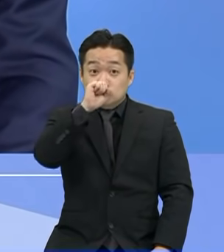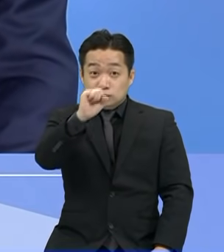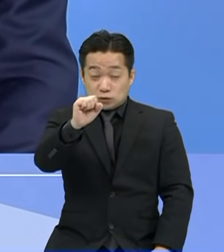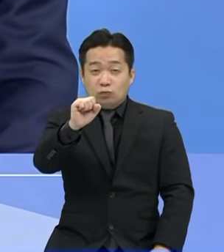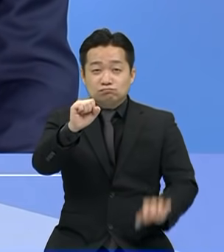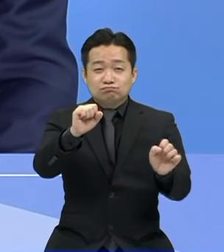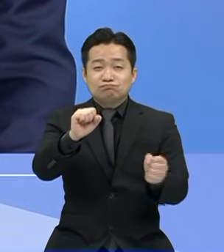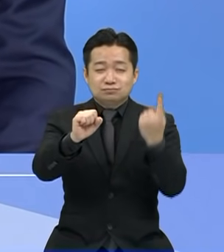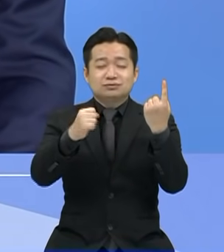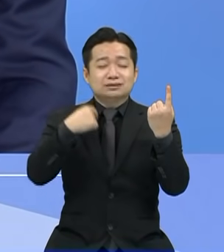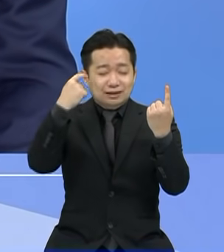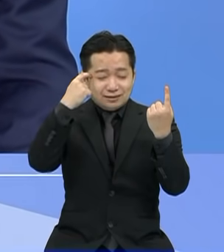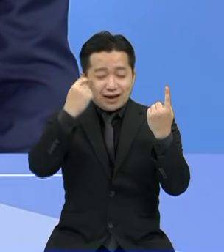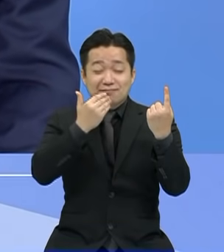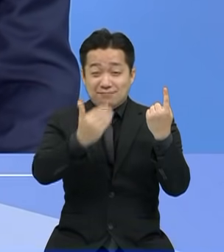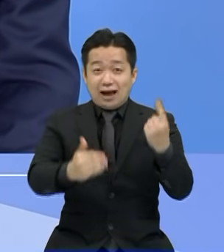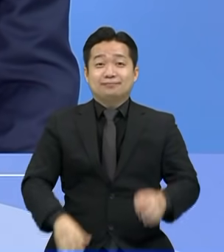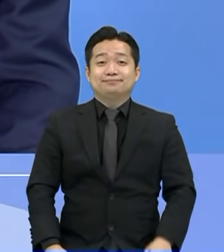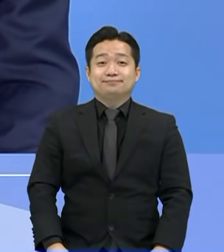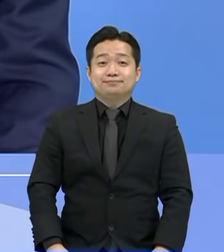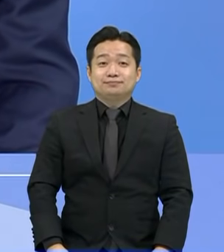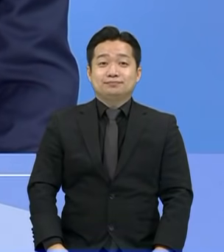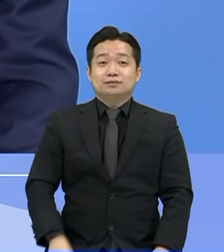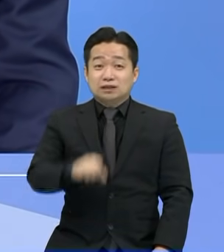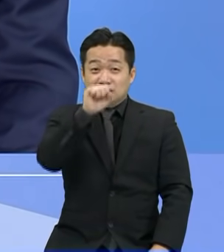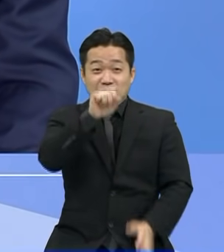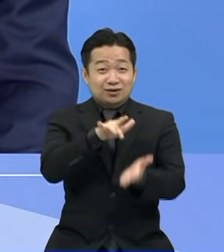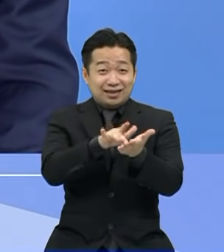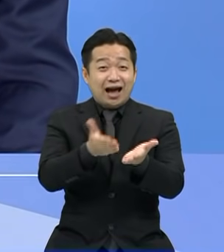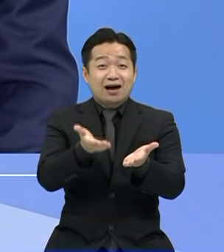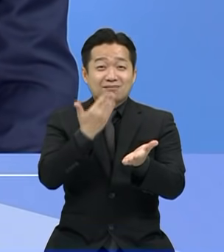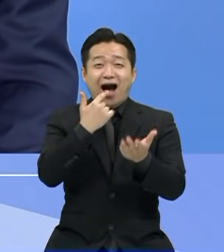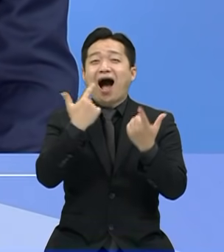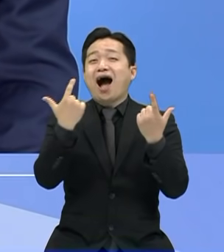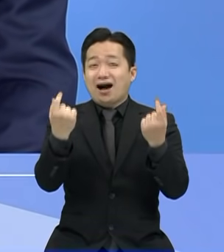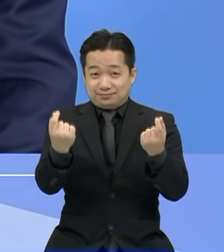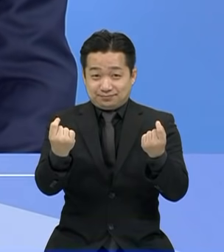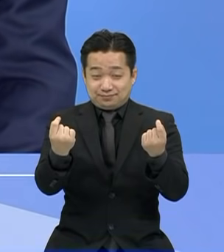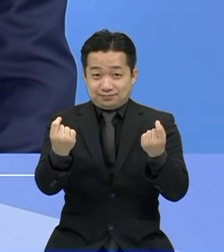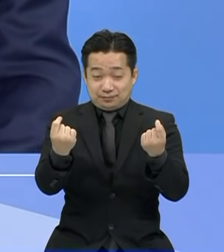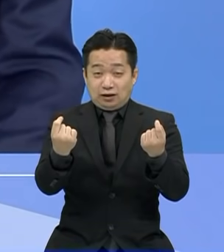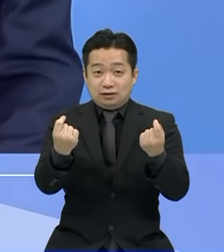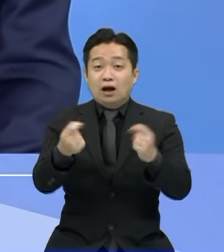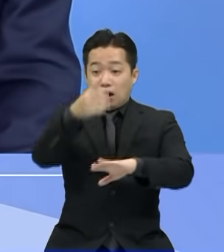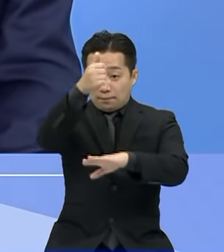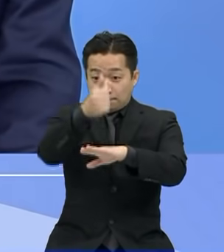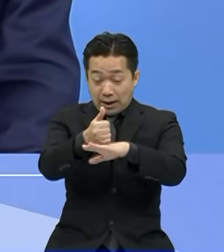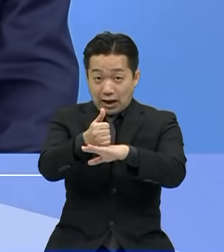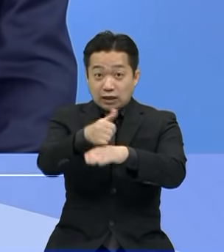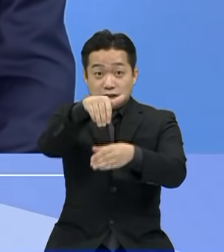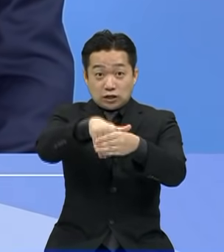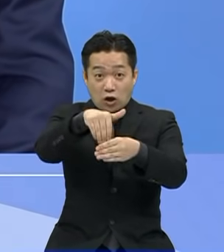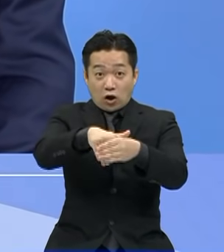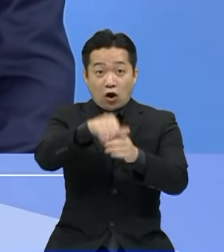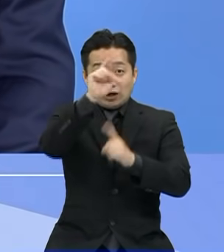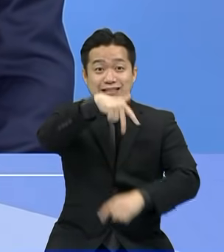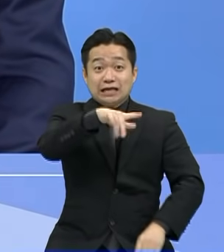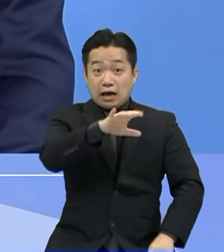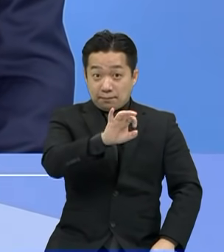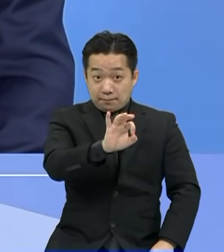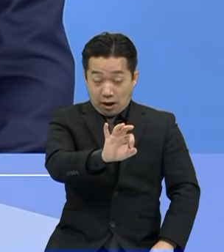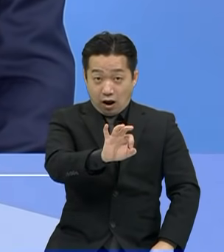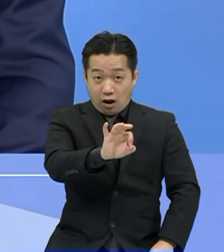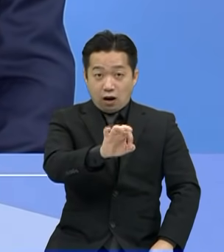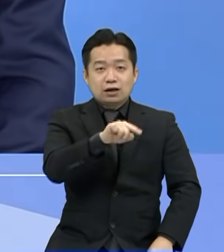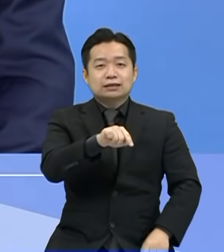될 수 있겠다 이렇게 생각합니다. 좋은 약이 될 거란 말씀을 주셨는데 본선에서 네. 이재명 후보가 가진 가장